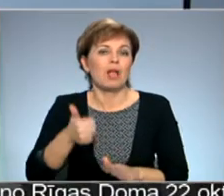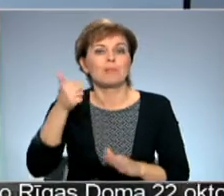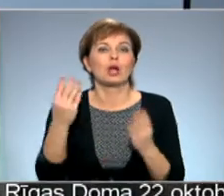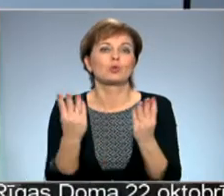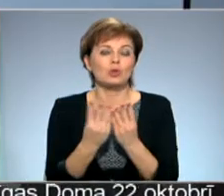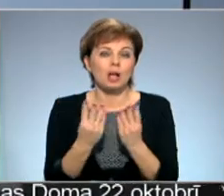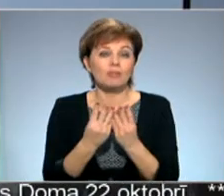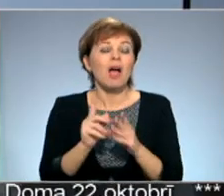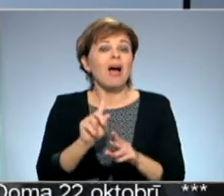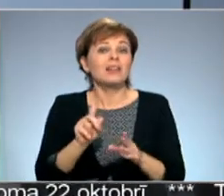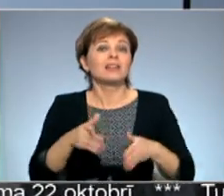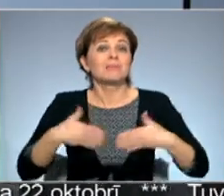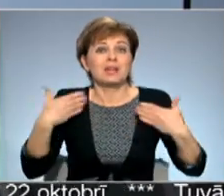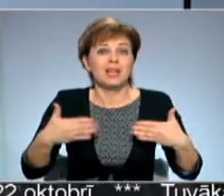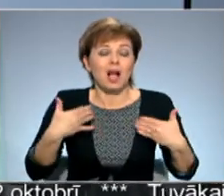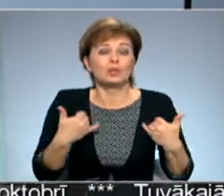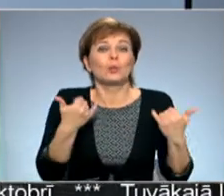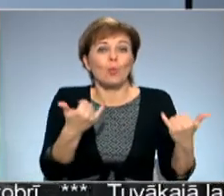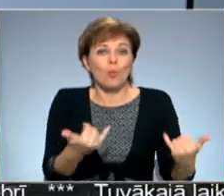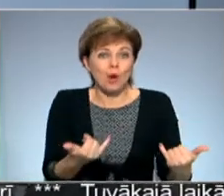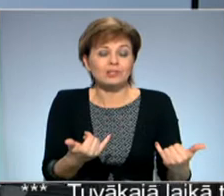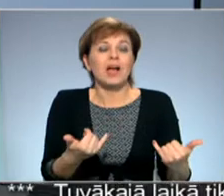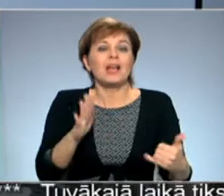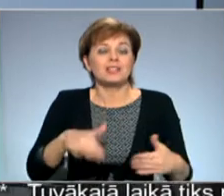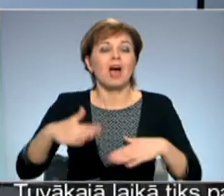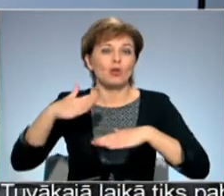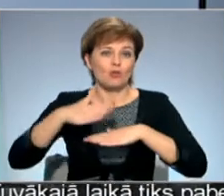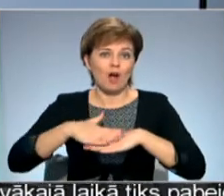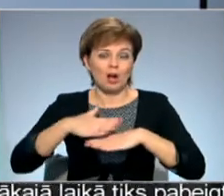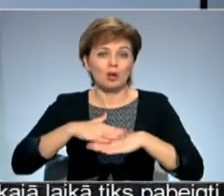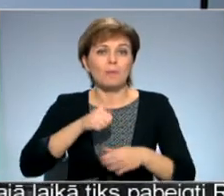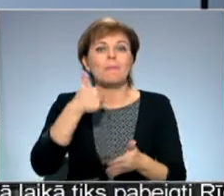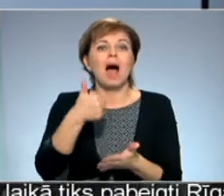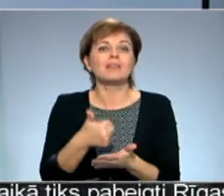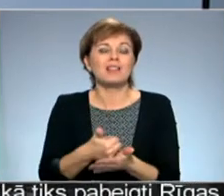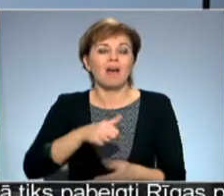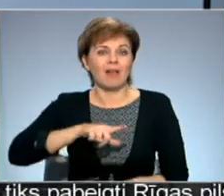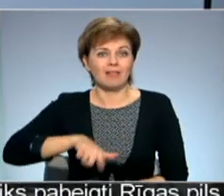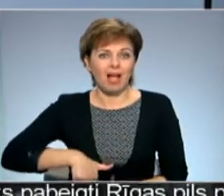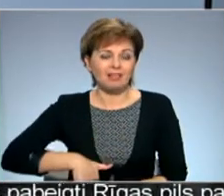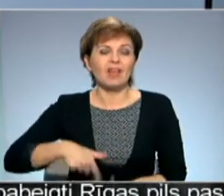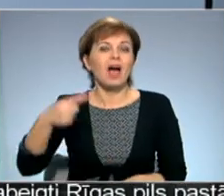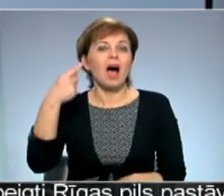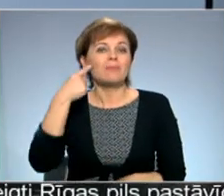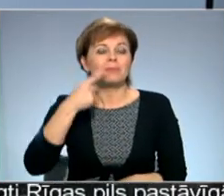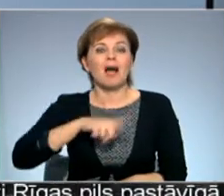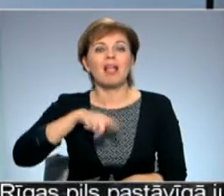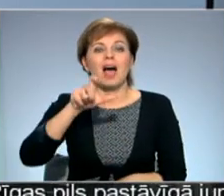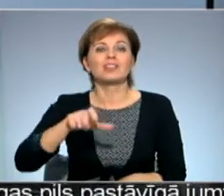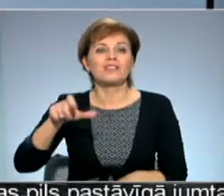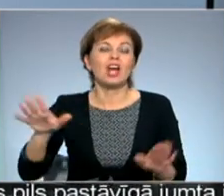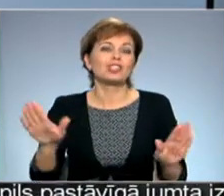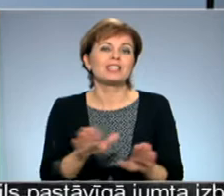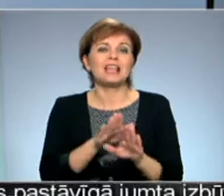Man, protams, liels prieks un gods, ka es varu šovakar pārstāvēt Latviju, apzinoties, ka latviešu